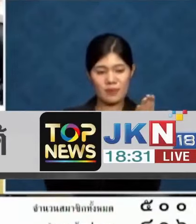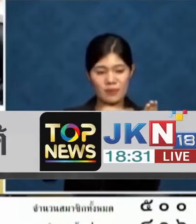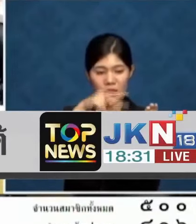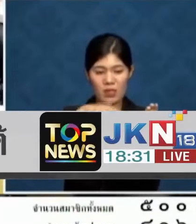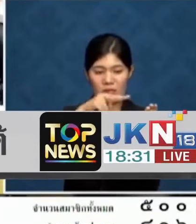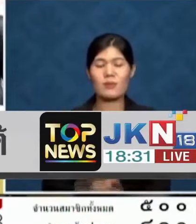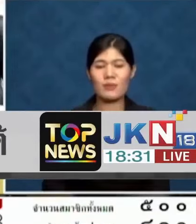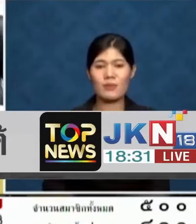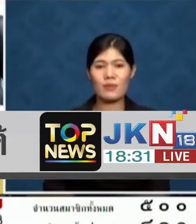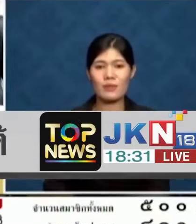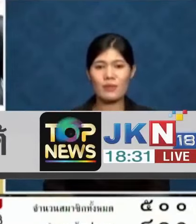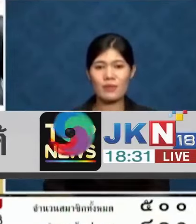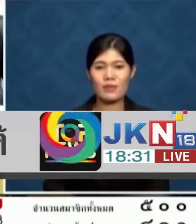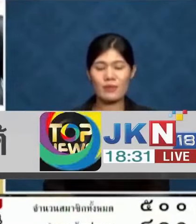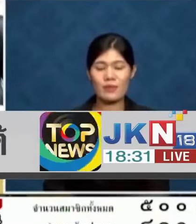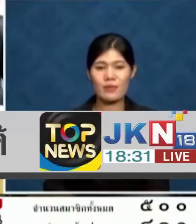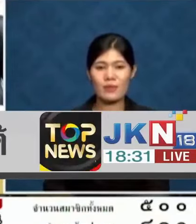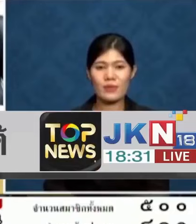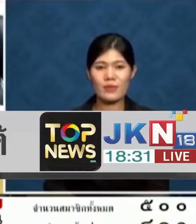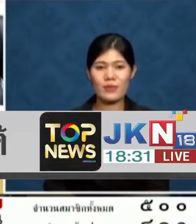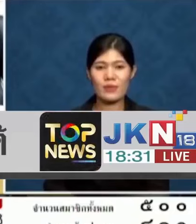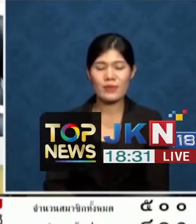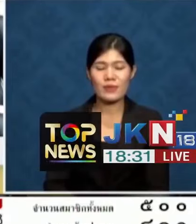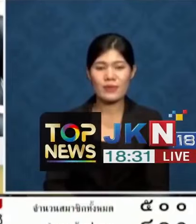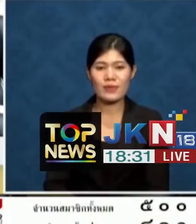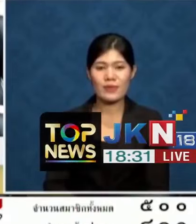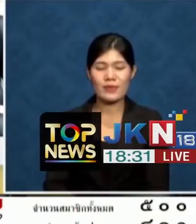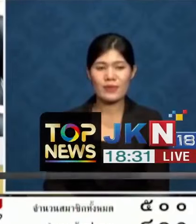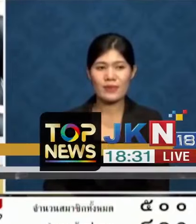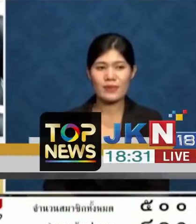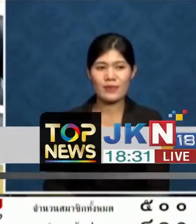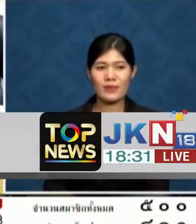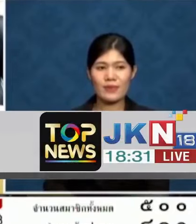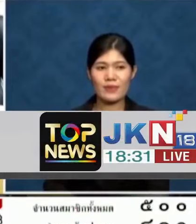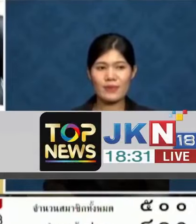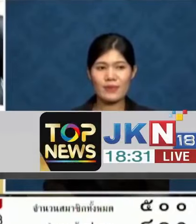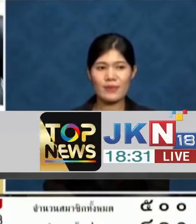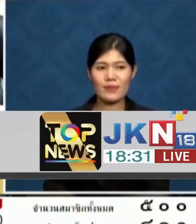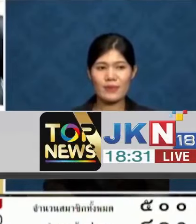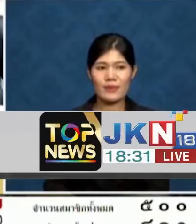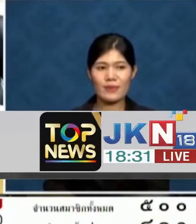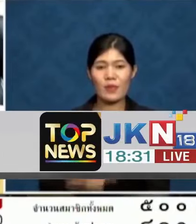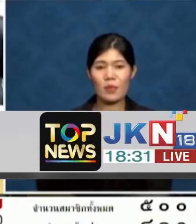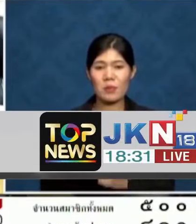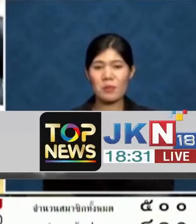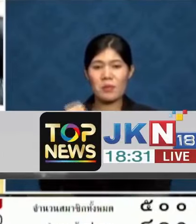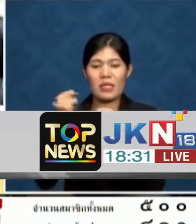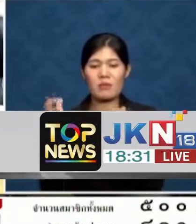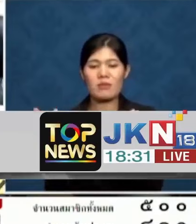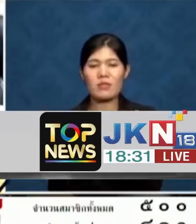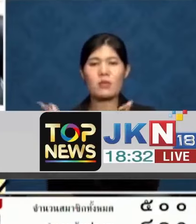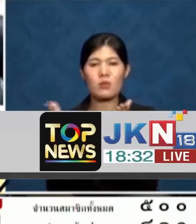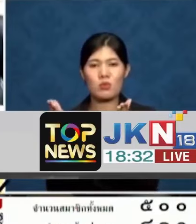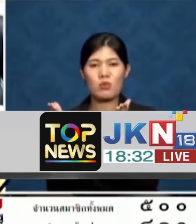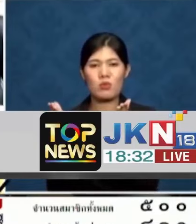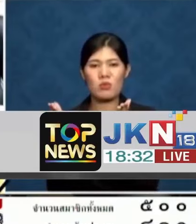หวังกว่าครั้งความพยายามที่จะผลักดันในระดับที่ผมเรียกได้ว่าดันทุรังเพื่อทำให้โครงการ